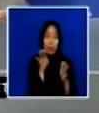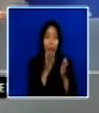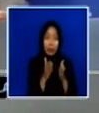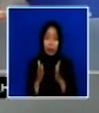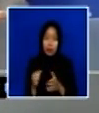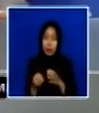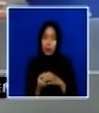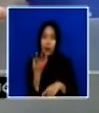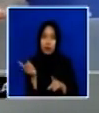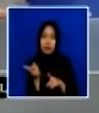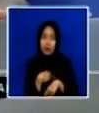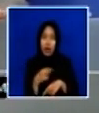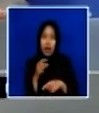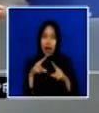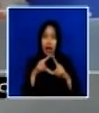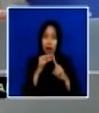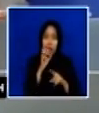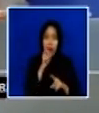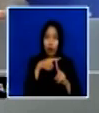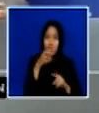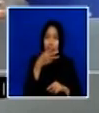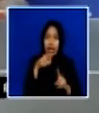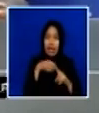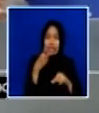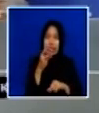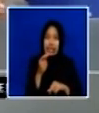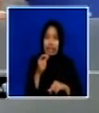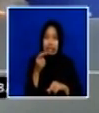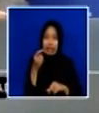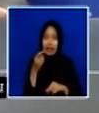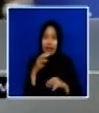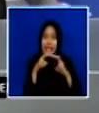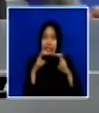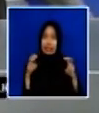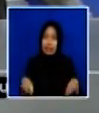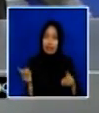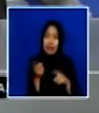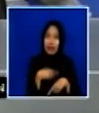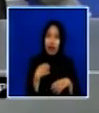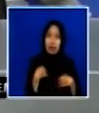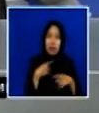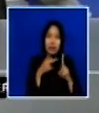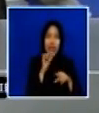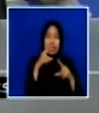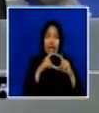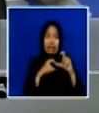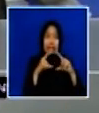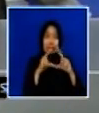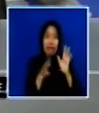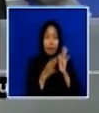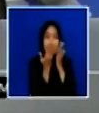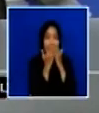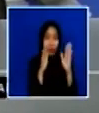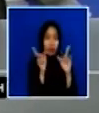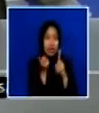Kabupaten Kediri sukses mengembangkan usaha yasan pintu dan dinding yaitu flowrate ya bagusnya kualitas yang dihasilkan membuat